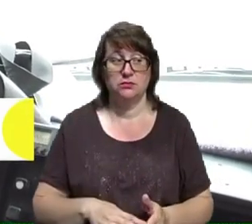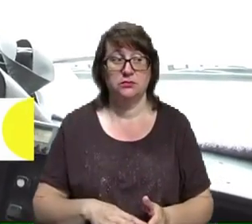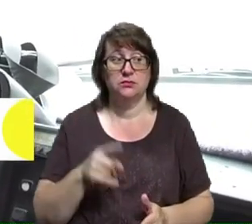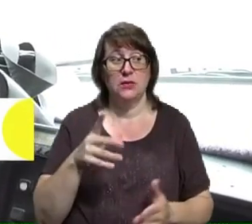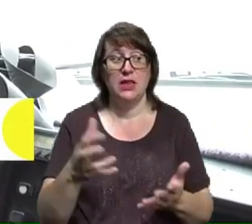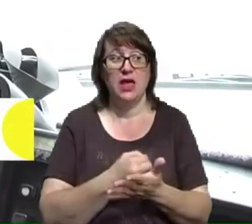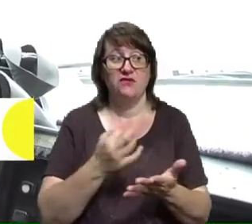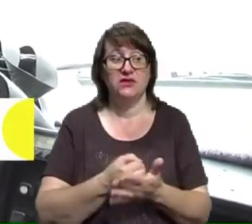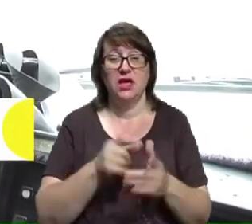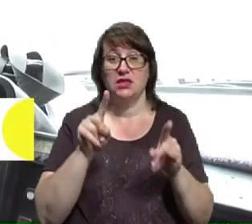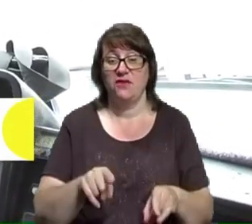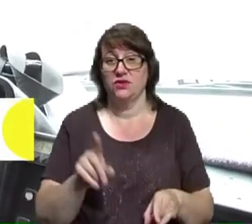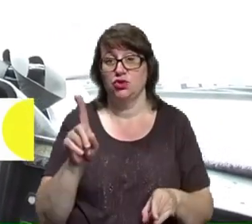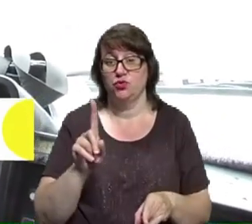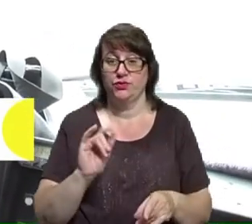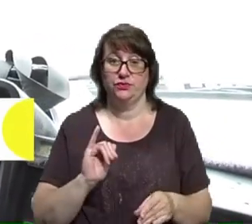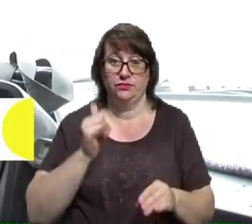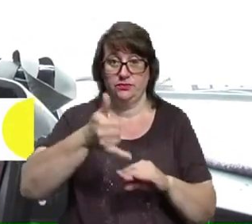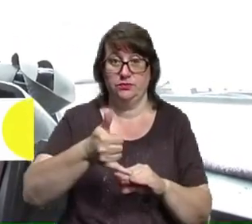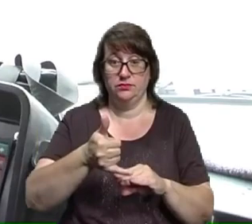як кажуть, на хліб.